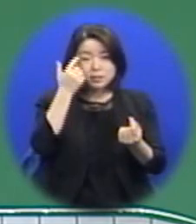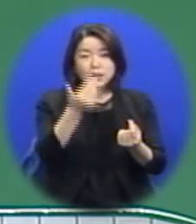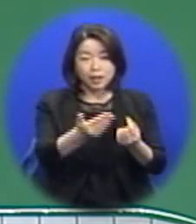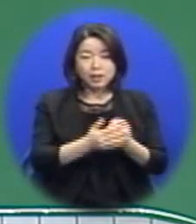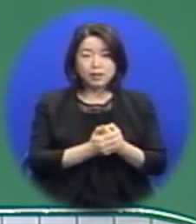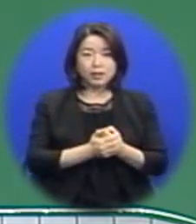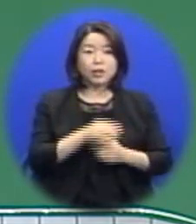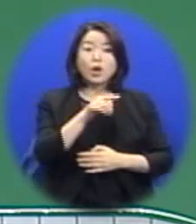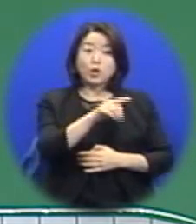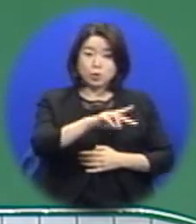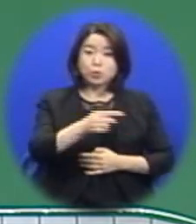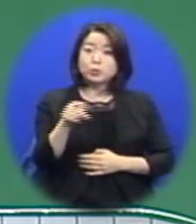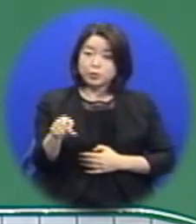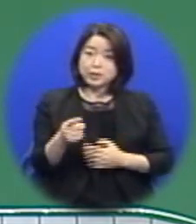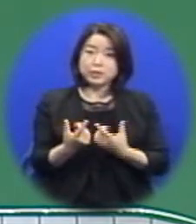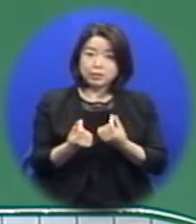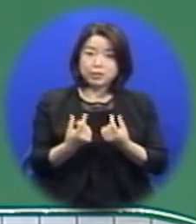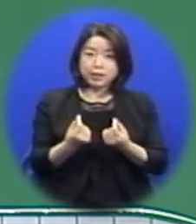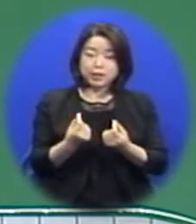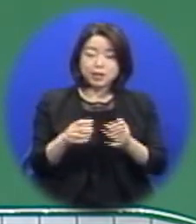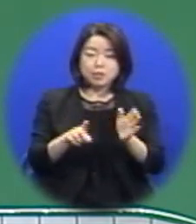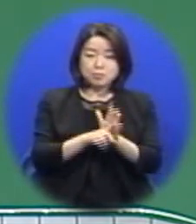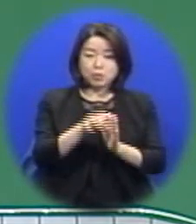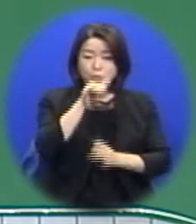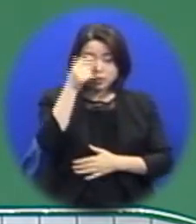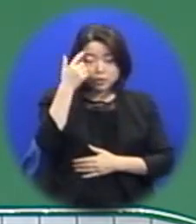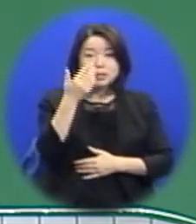너도 정말 이렇게 믿느냐 하는 것입니다.